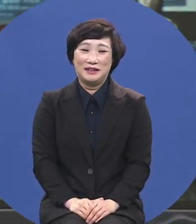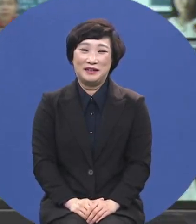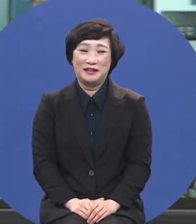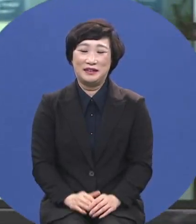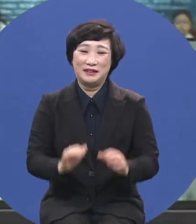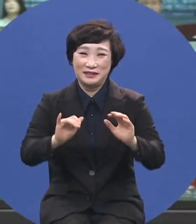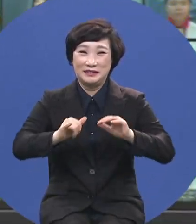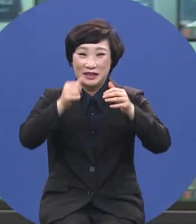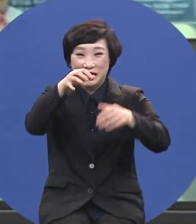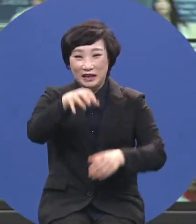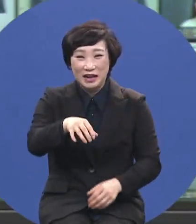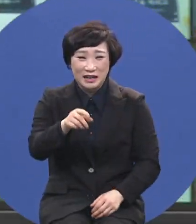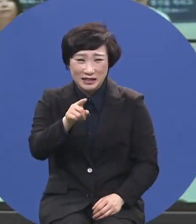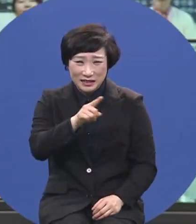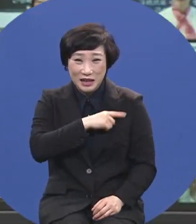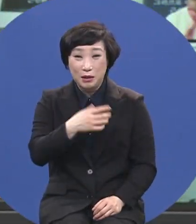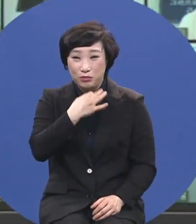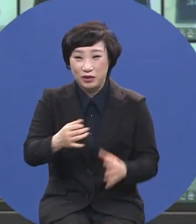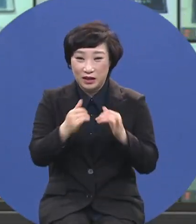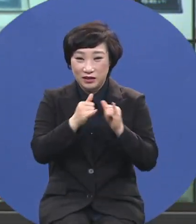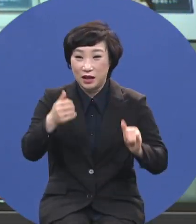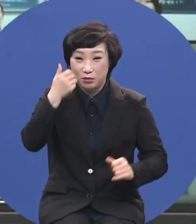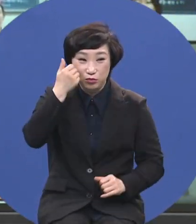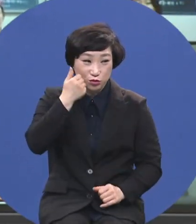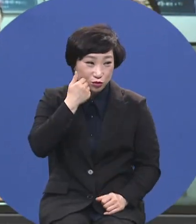세상에서 제일 불행한 사람이